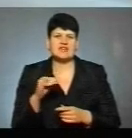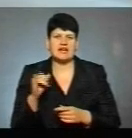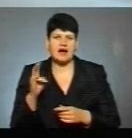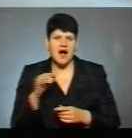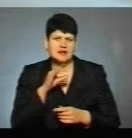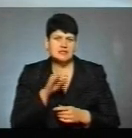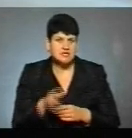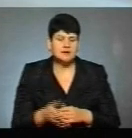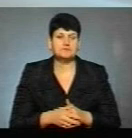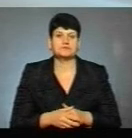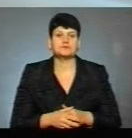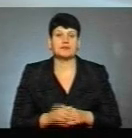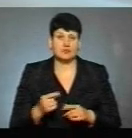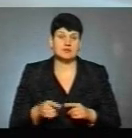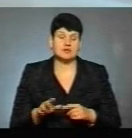такий